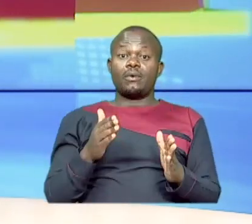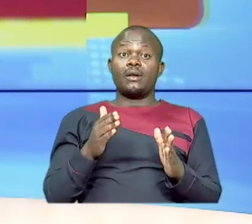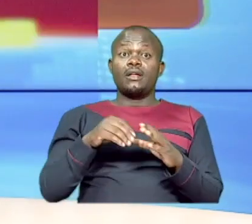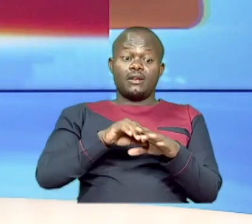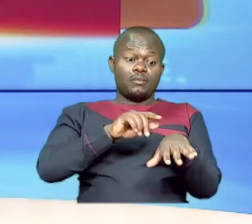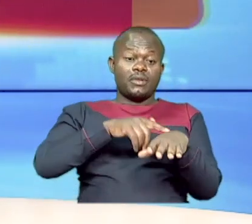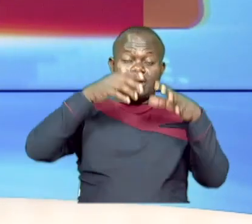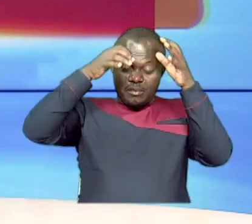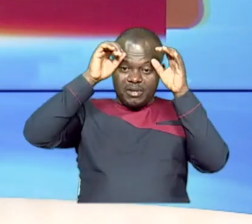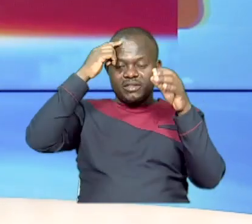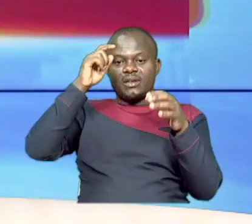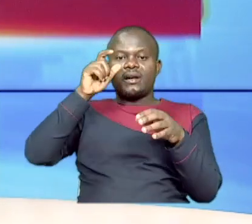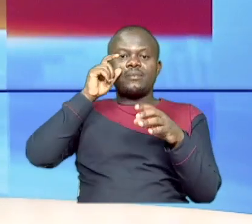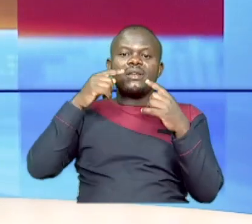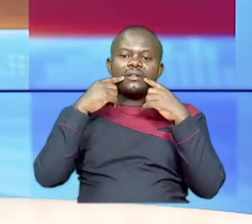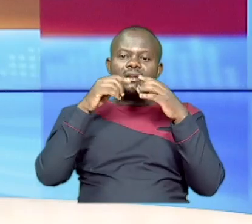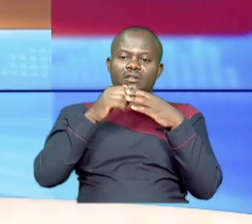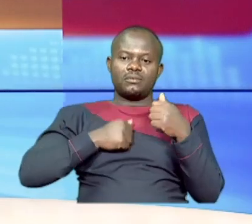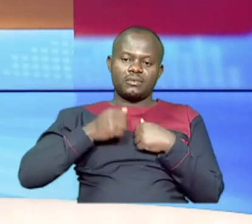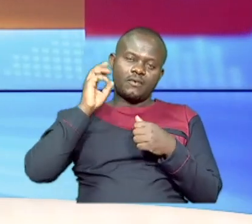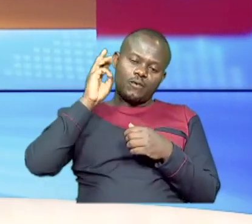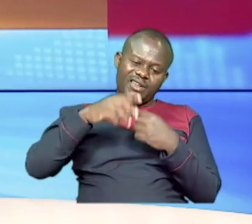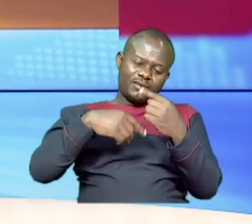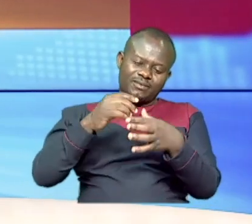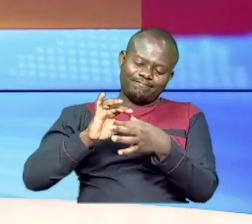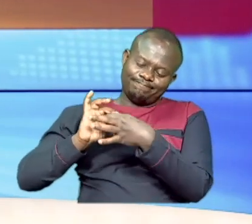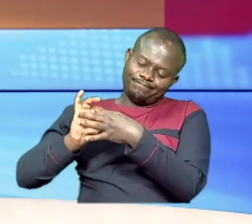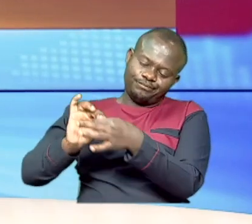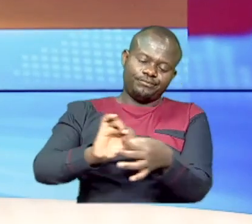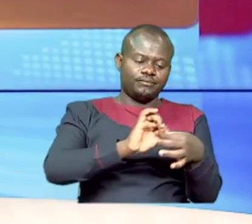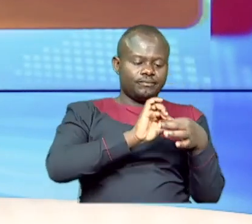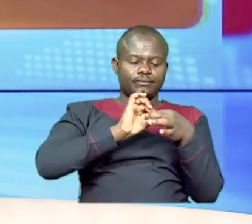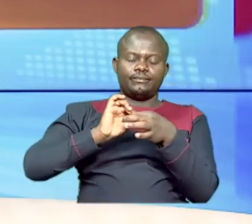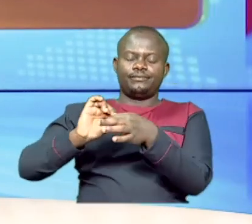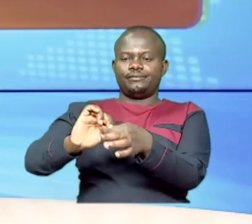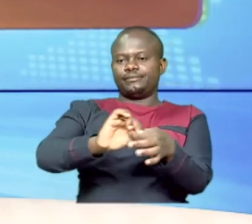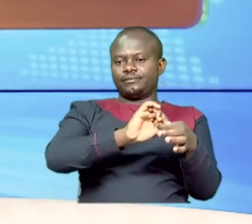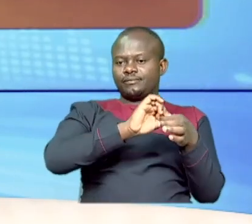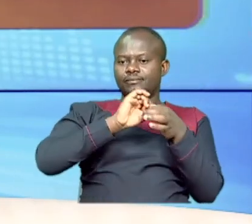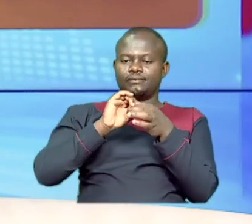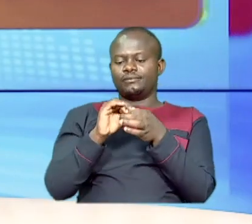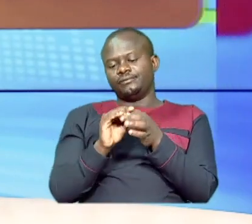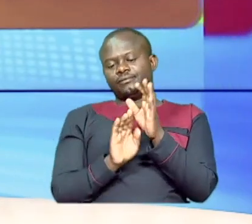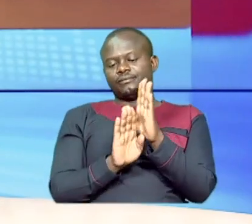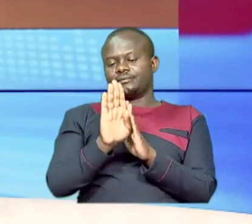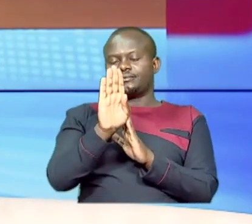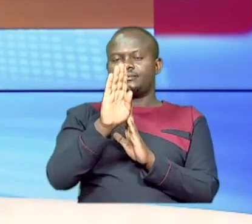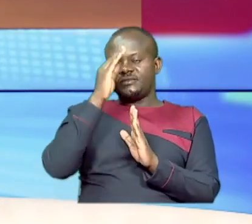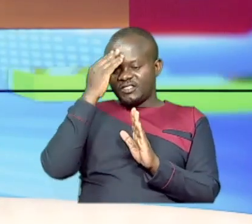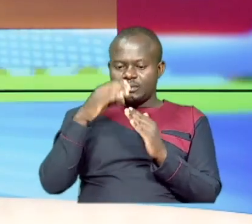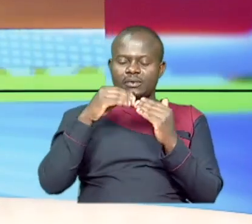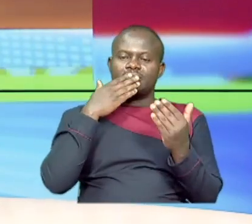Kagame yavuze ko Abanyarwanda bazakomeza gufatanya urugamba rw'iterambere bwubakiye ku buyobozi bwiza. Bindi kuri iyi